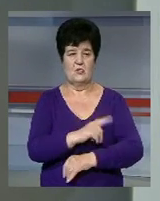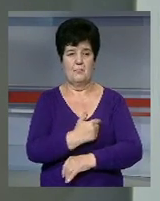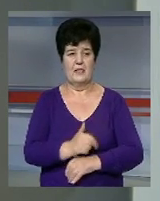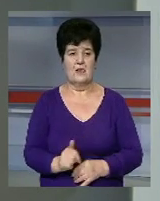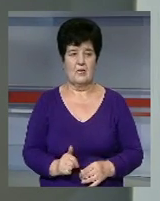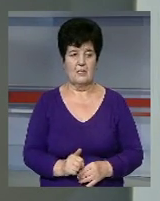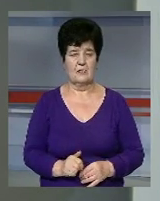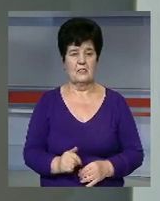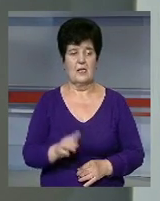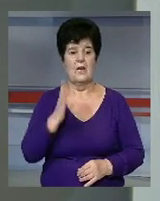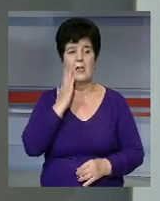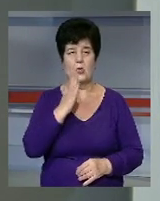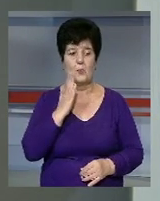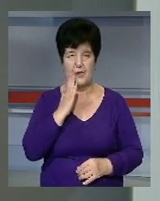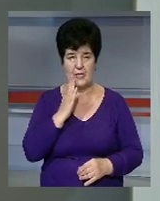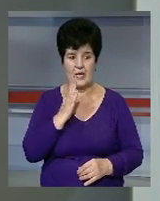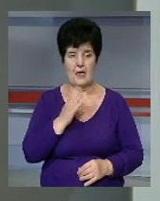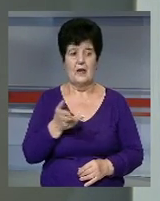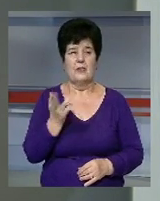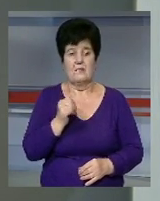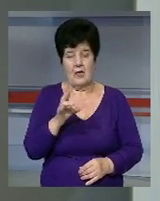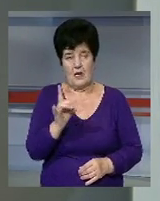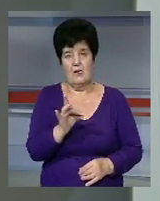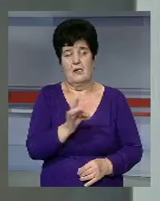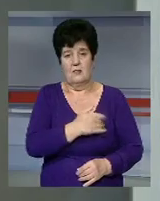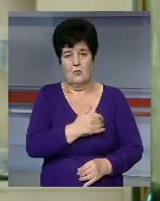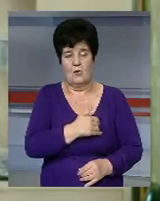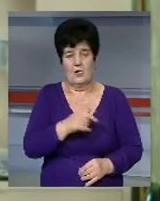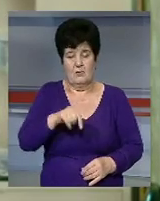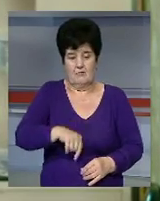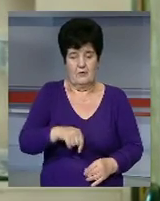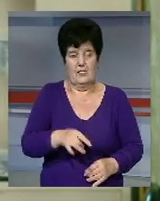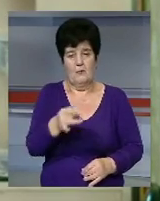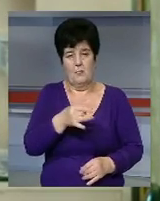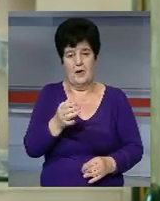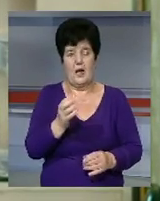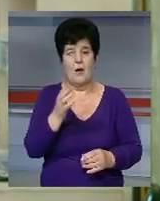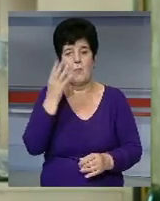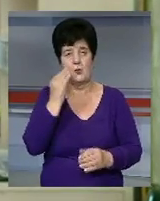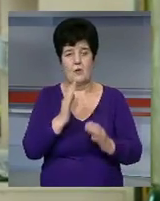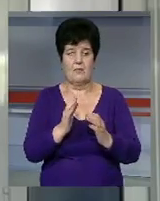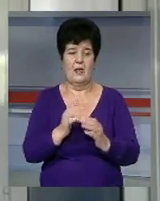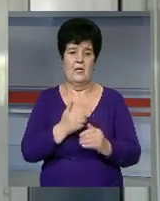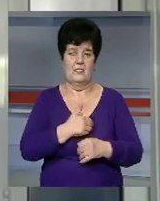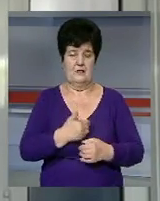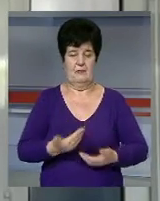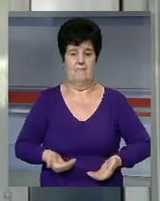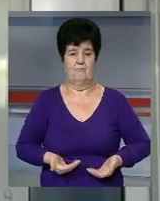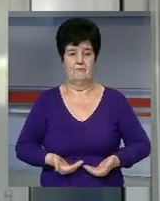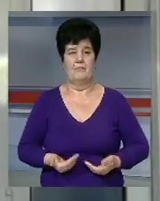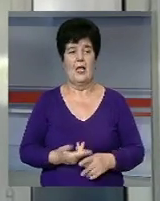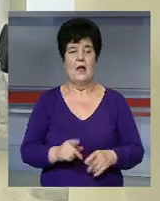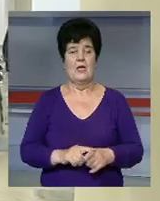România, dar clar, dorim, ne-a spus de mult, să rămânem în Republica Moldova. Datele statistice arată că în ultimii ani